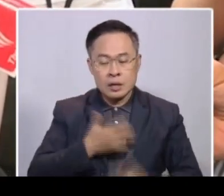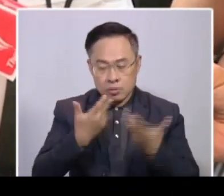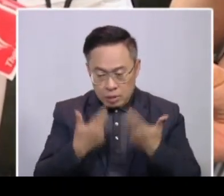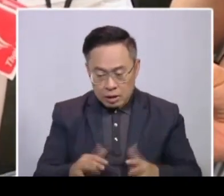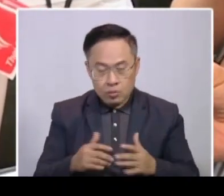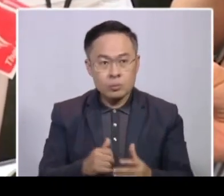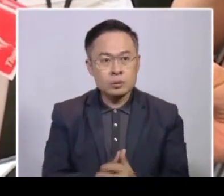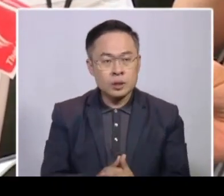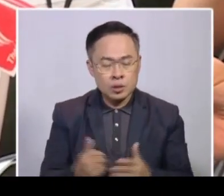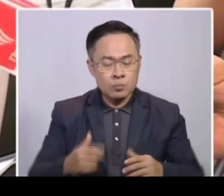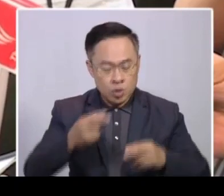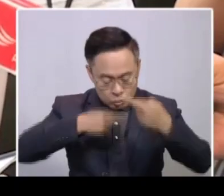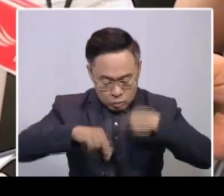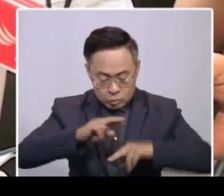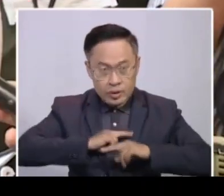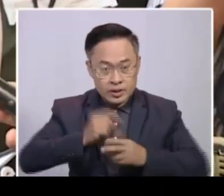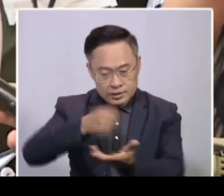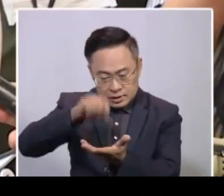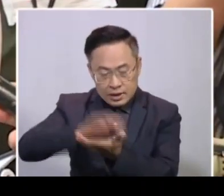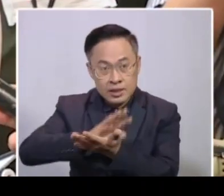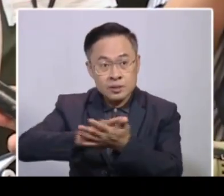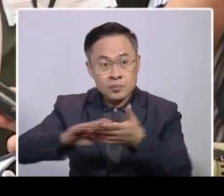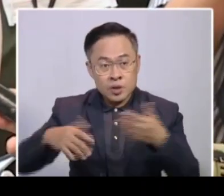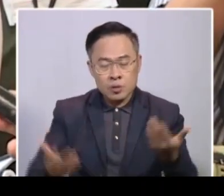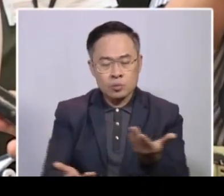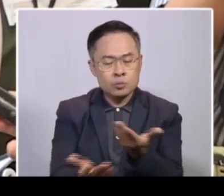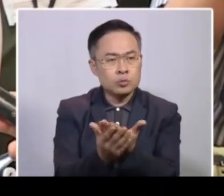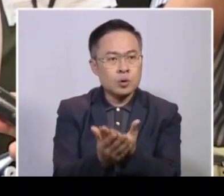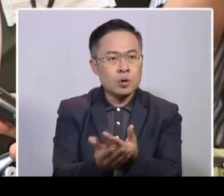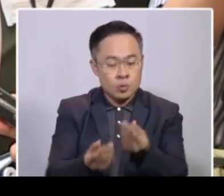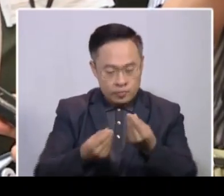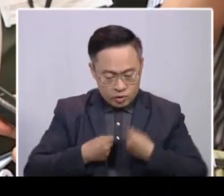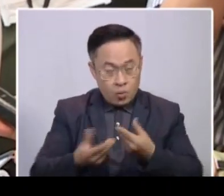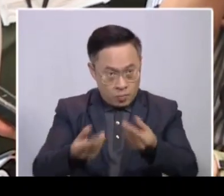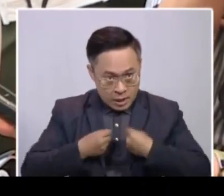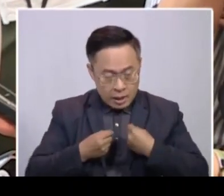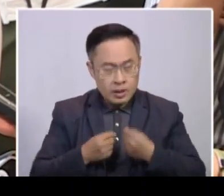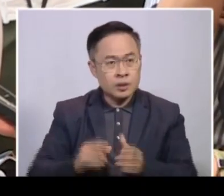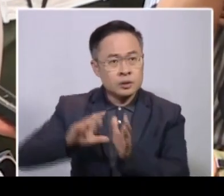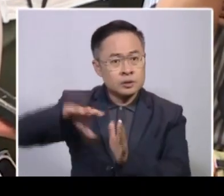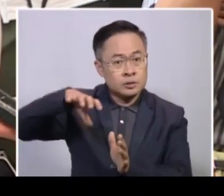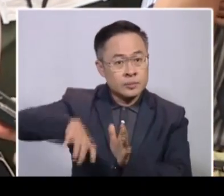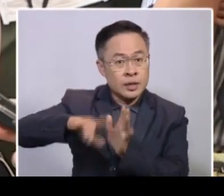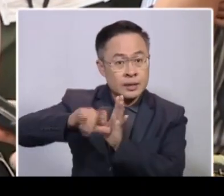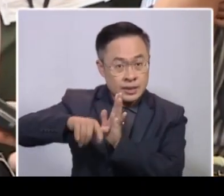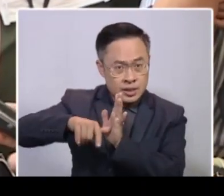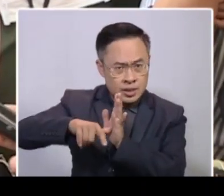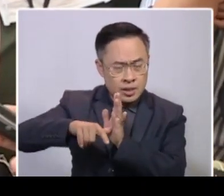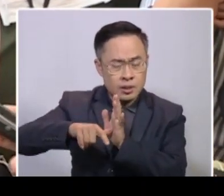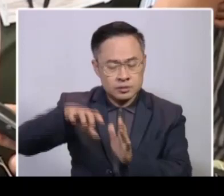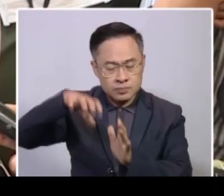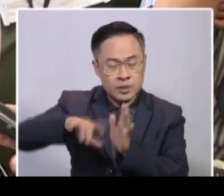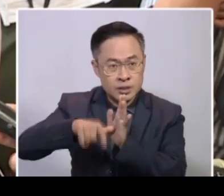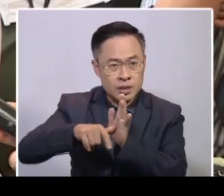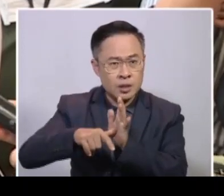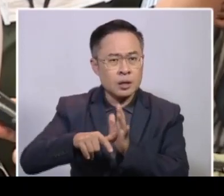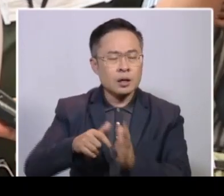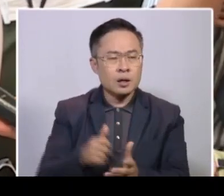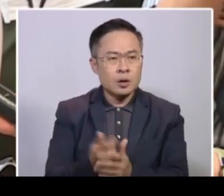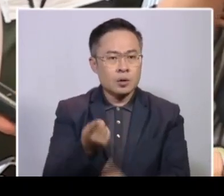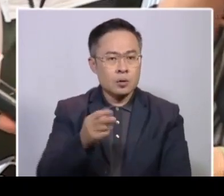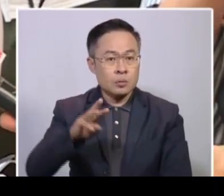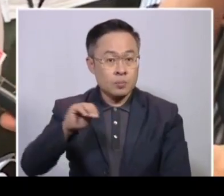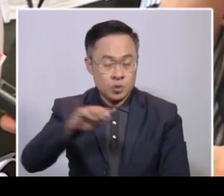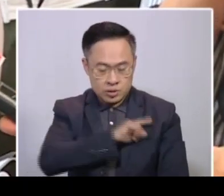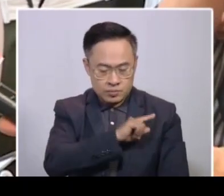เด็นที่สมควรจะตรวจรัฐมนตรีคณะรัฐมนตรีชุดใหม่จะเข้ารับทำหน้าที่ห